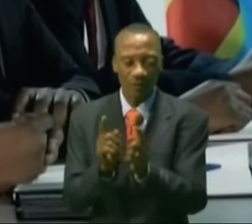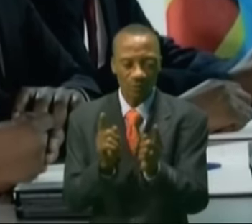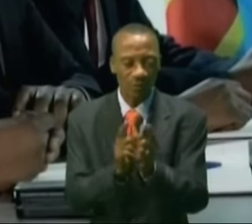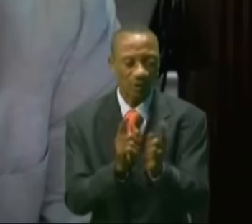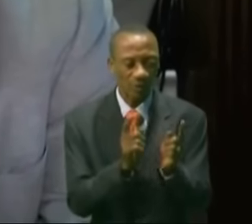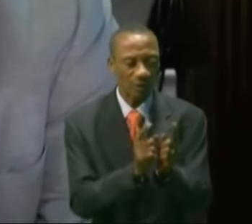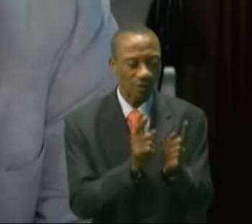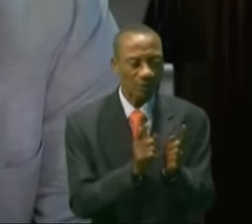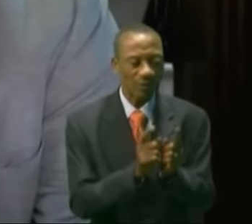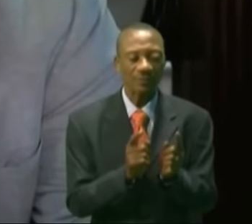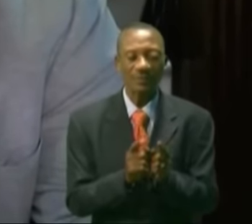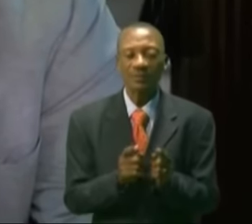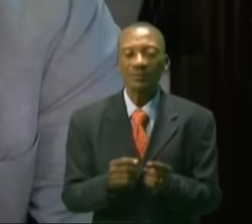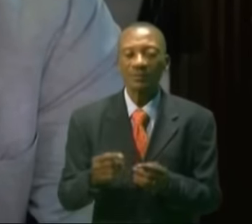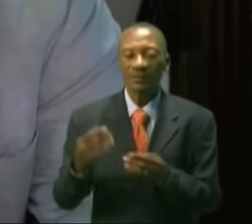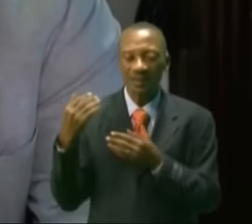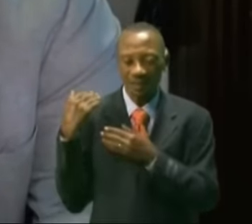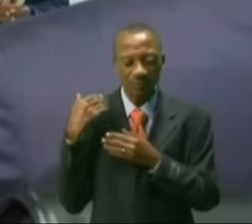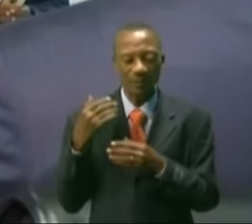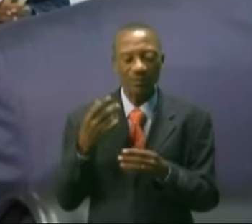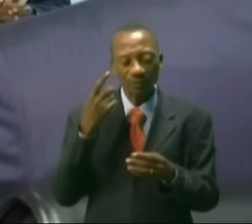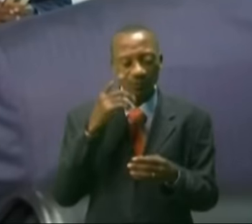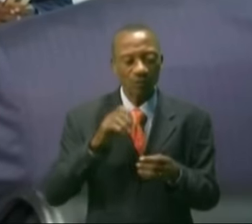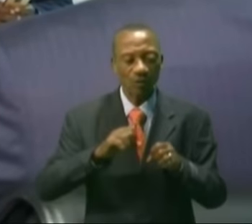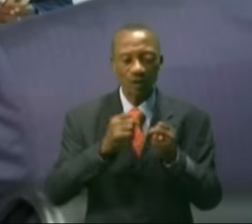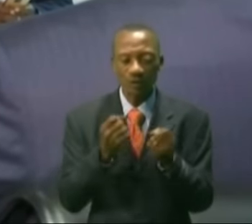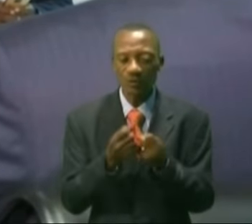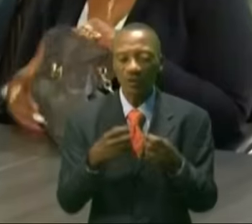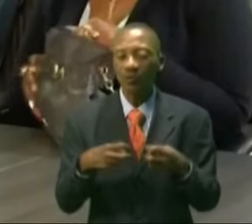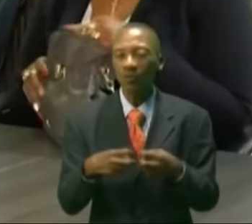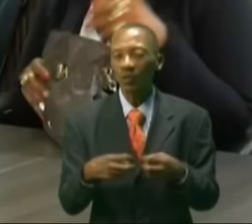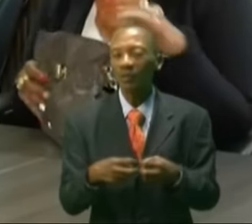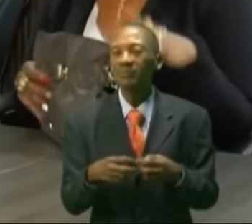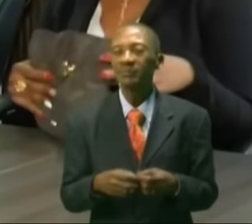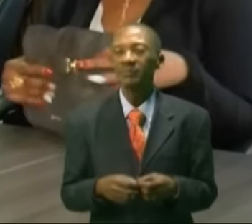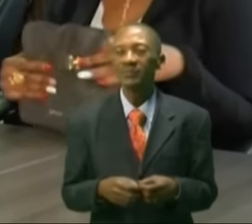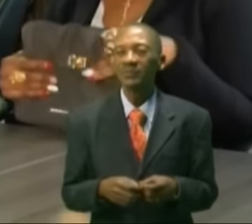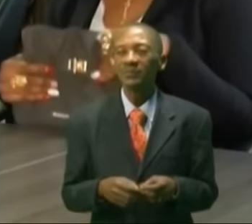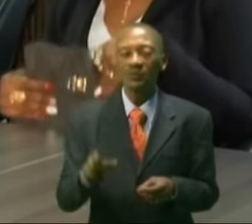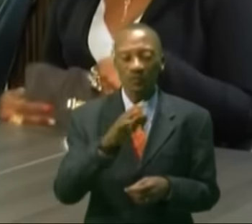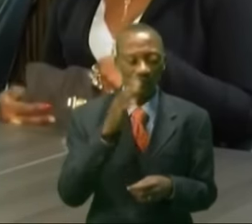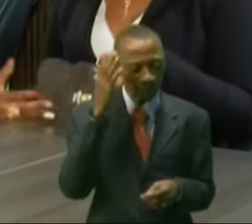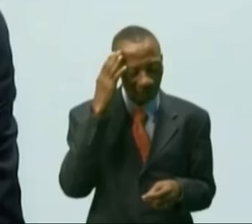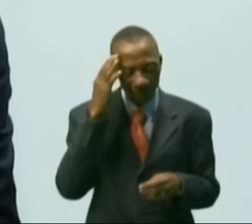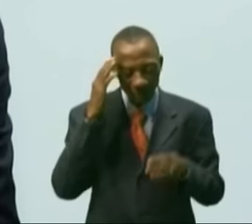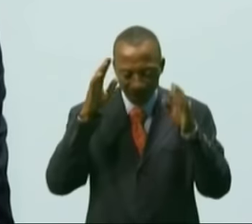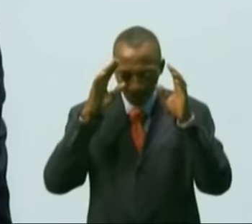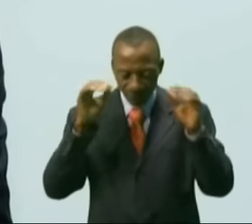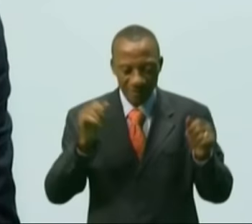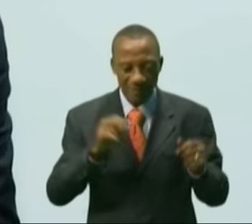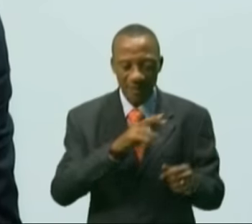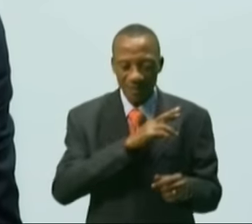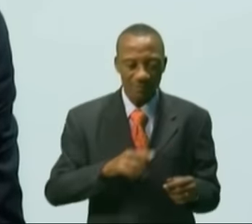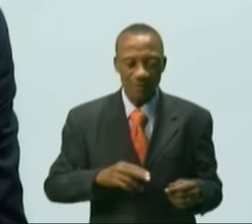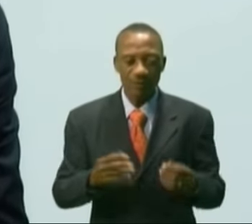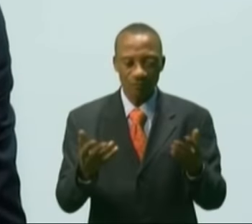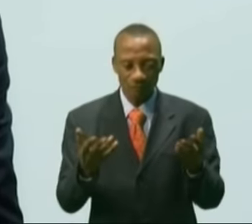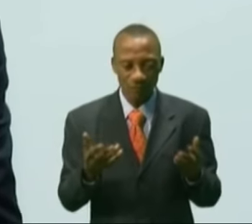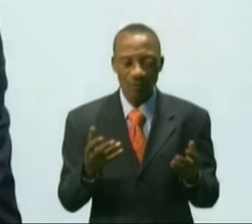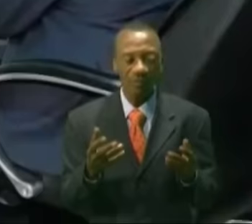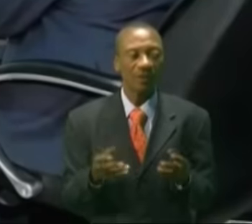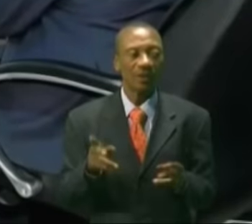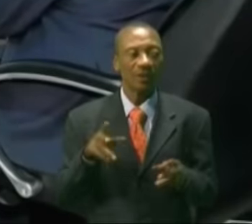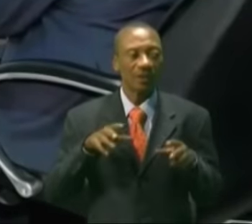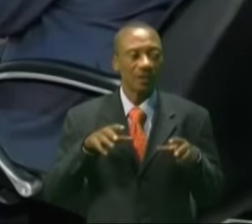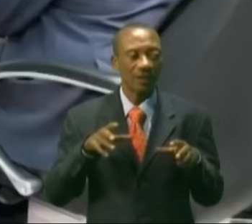deux entreprises dans le but non seulement d'établir un premier contact, mais beaucoup plus d'aborder la problématique